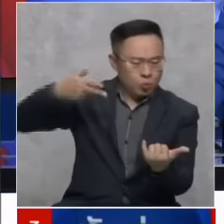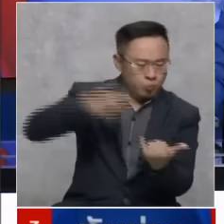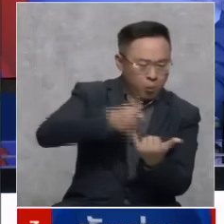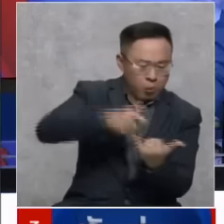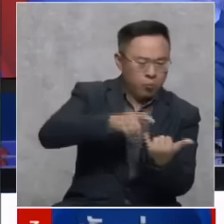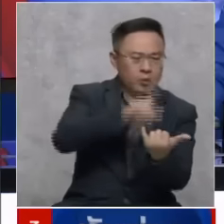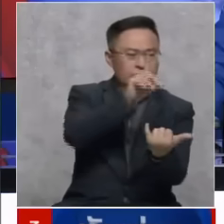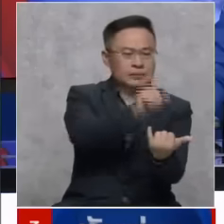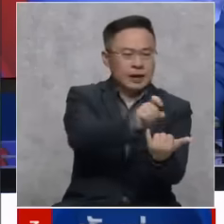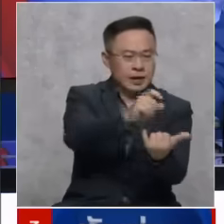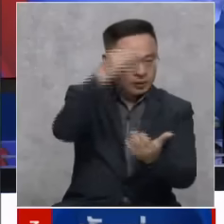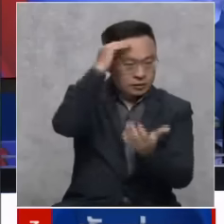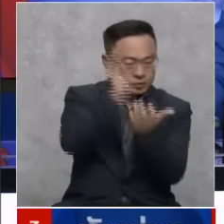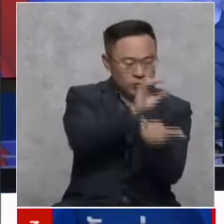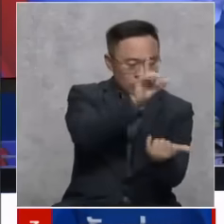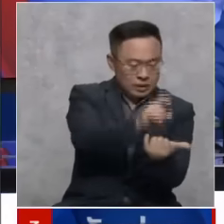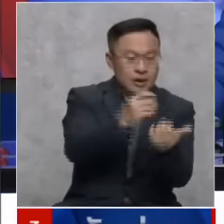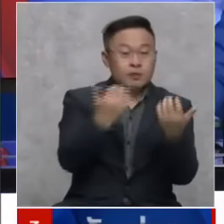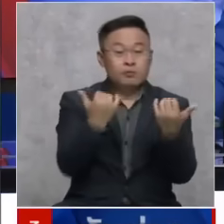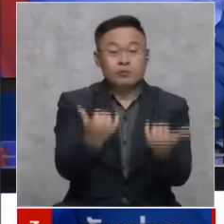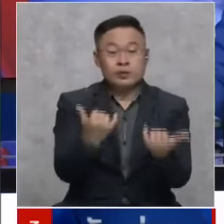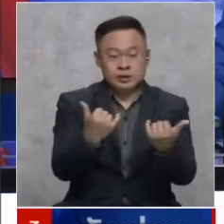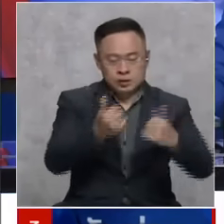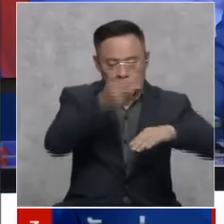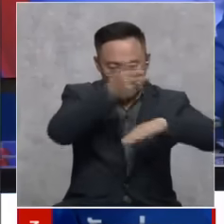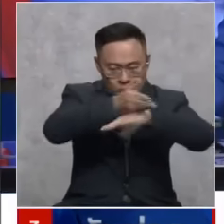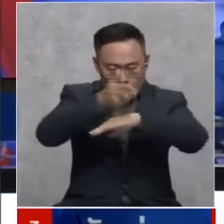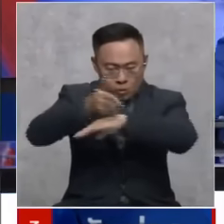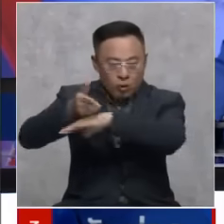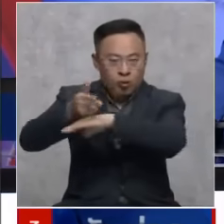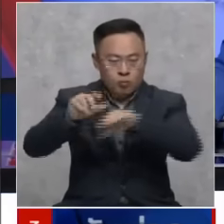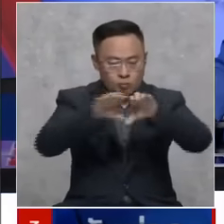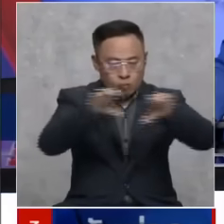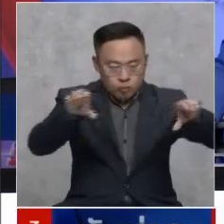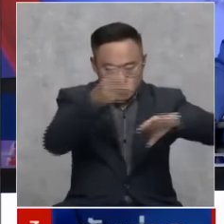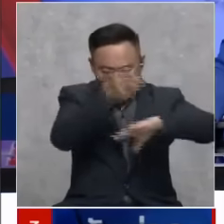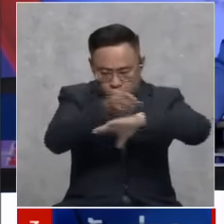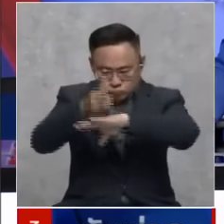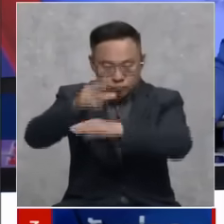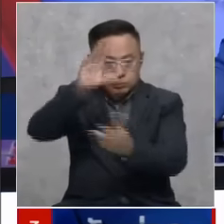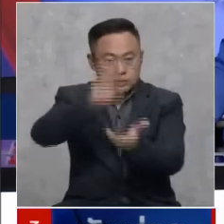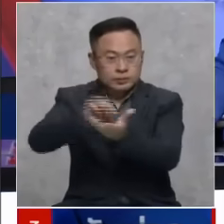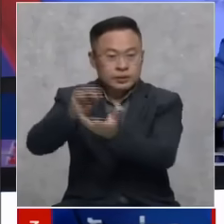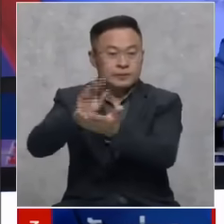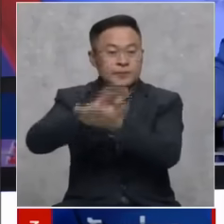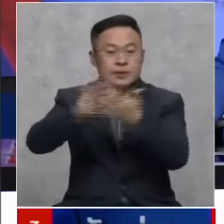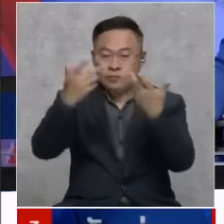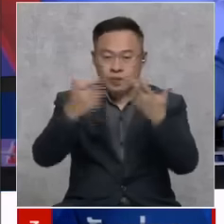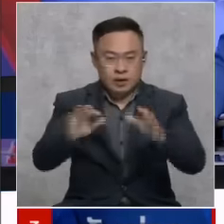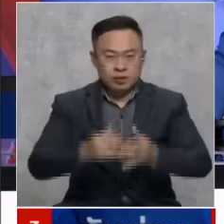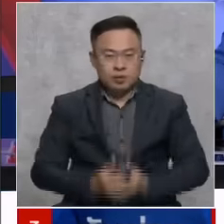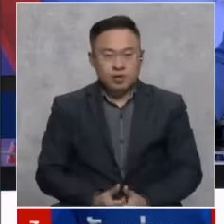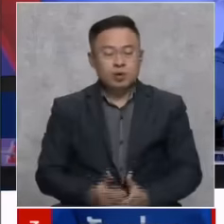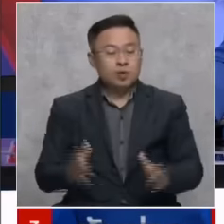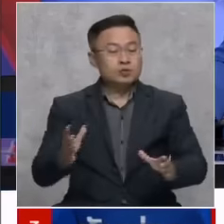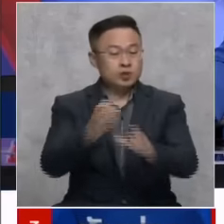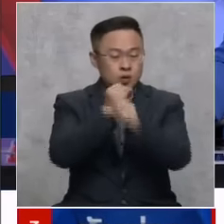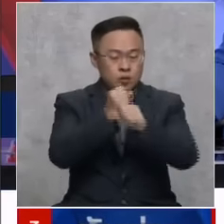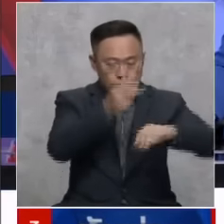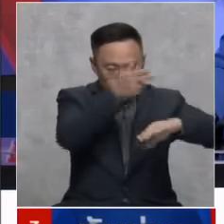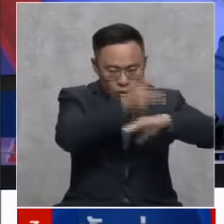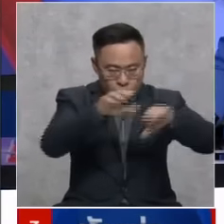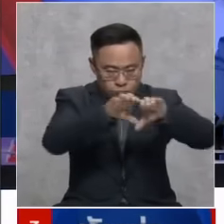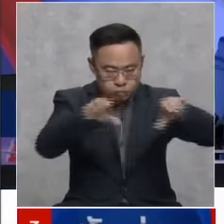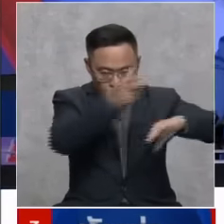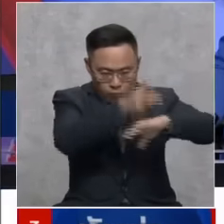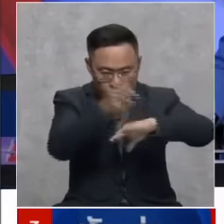อนนี้เรียกได้ว่ากล้องวงจรปิดเนี่ยทางบิ๊กโจ๊กแถลงออกมาครบทุกตัวแล้วนะคะ2ตัวล่าสุดสรุปก็คือเสียไป1ตัวแล้ว